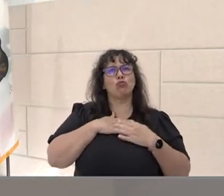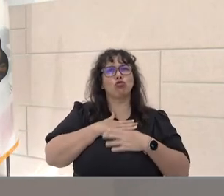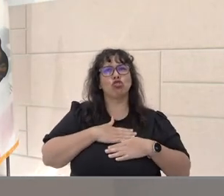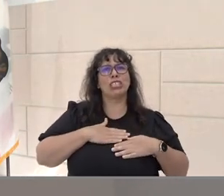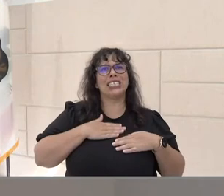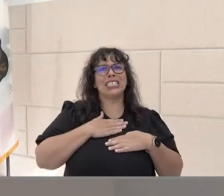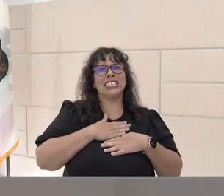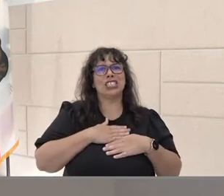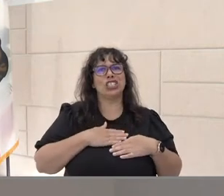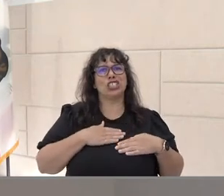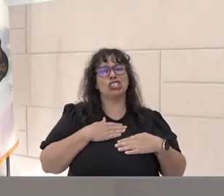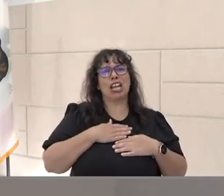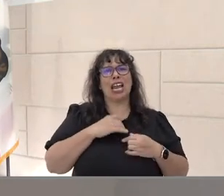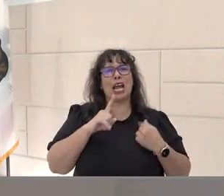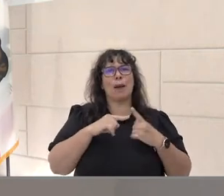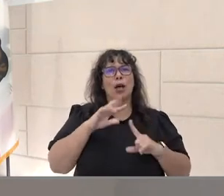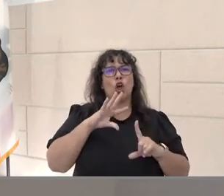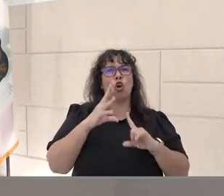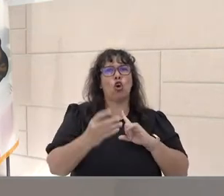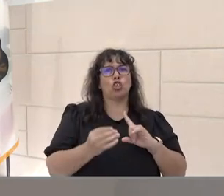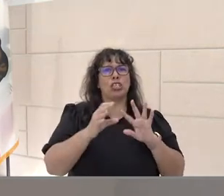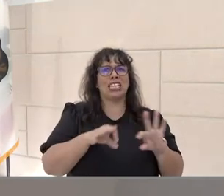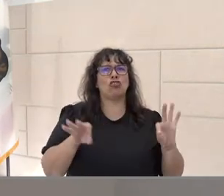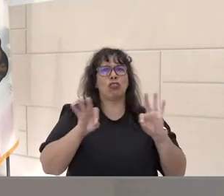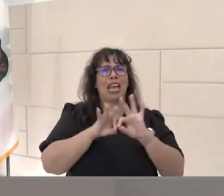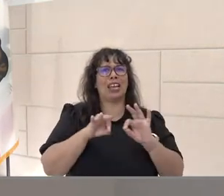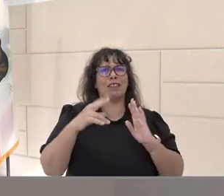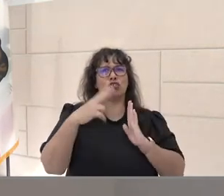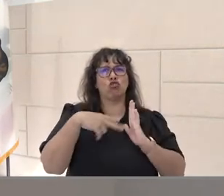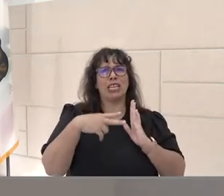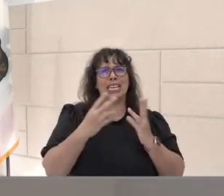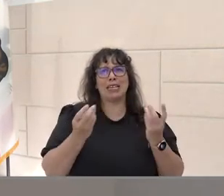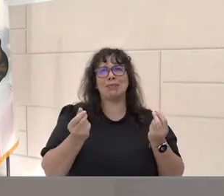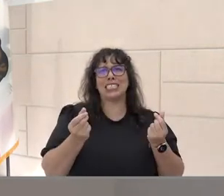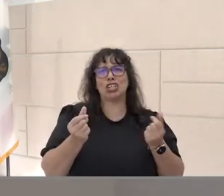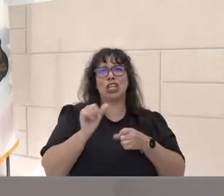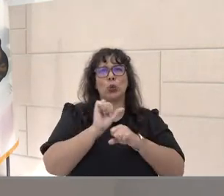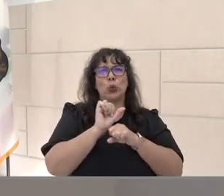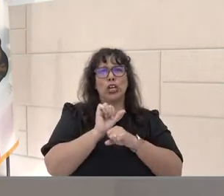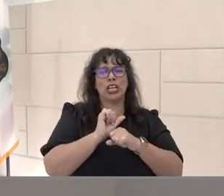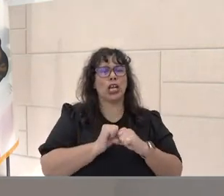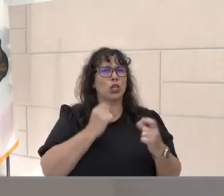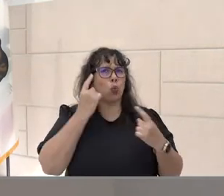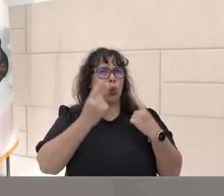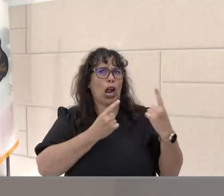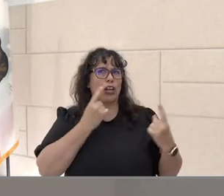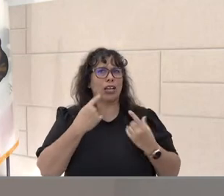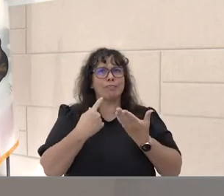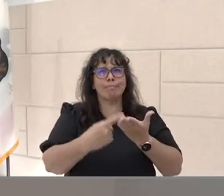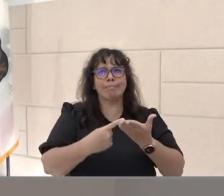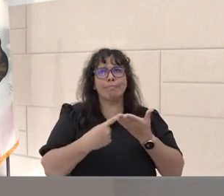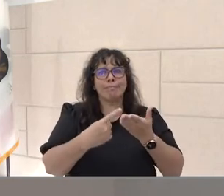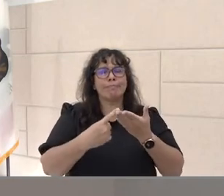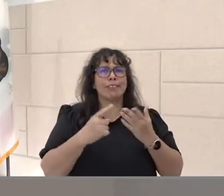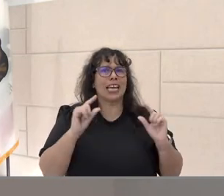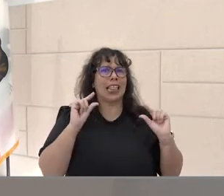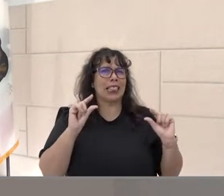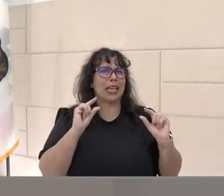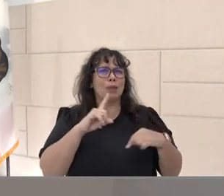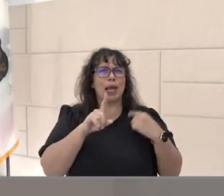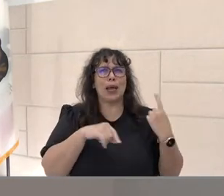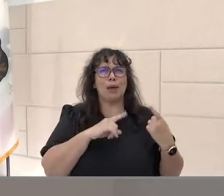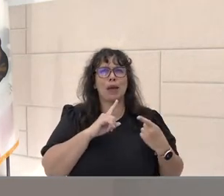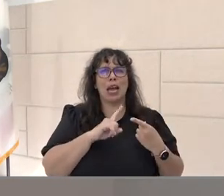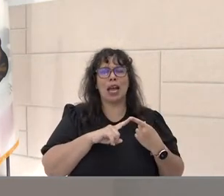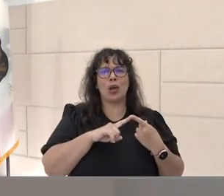ខ្ញុំសូមឲ្យរំលាយទៅលើអ្វីដែលនិយាយតទៅនឹងការរៀនអានតើយើងអាចនិយាយប